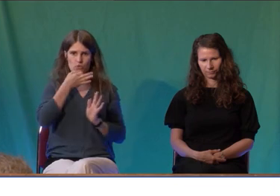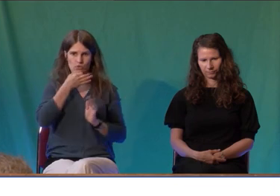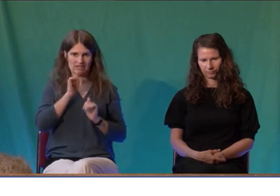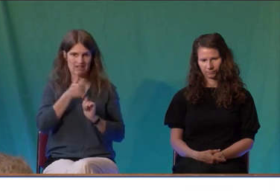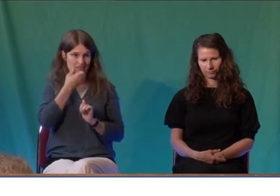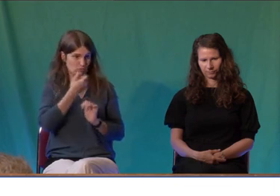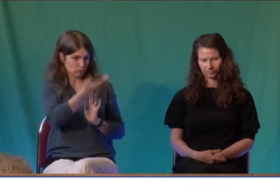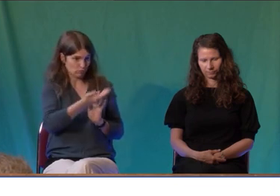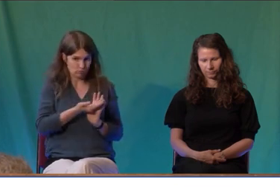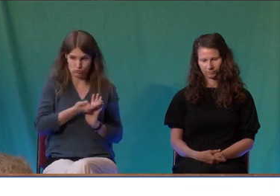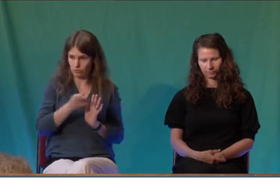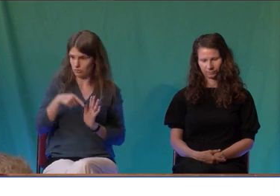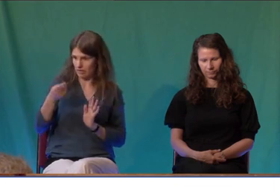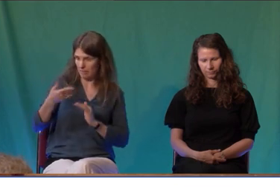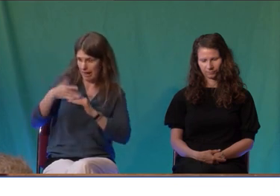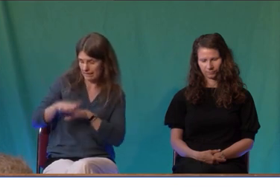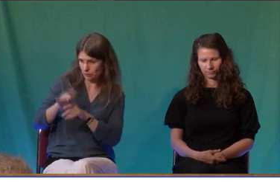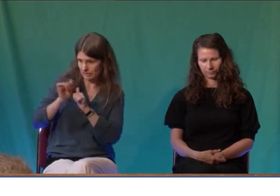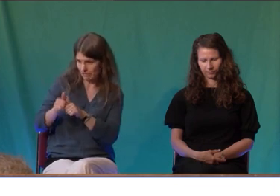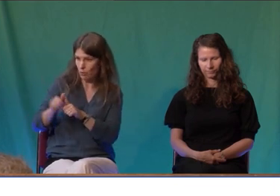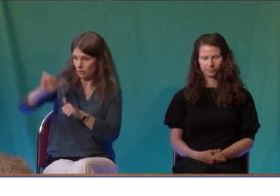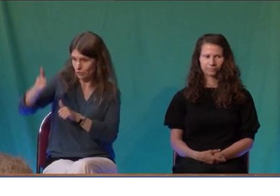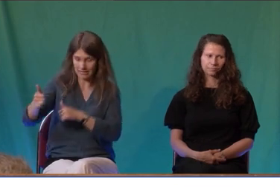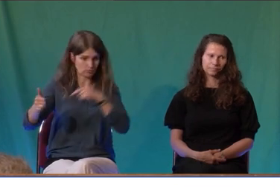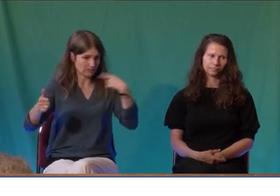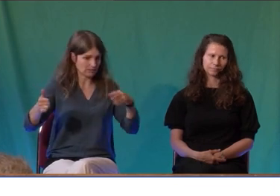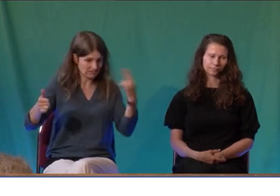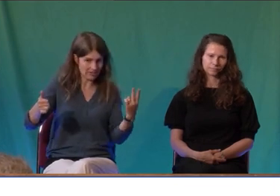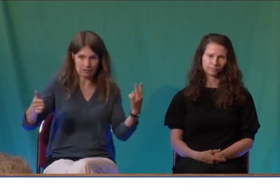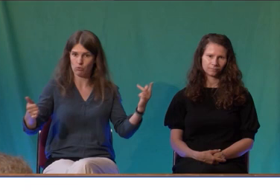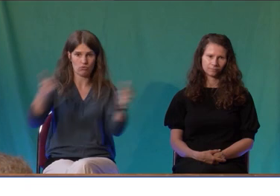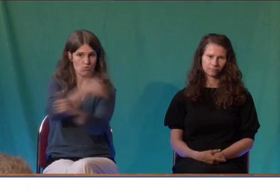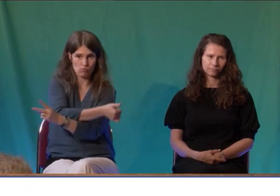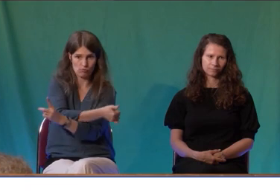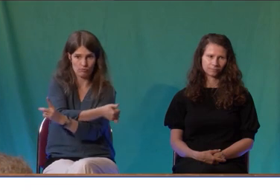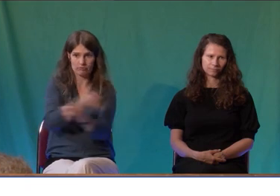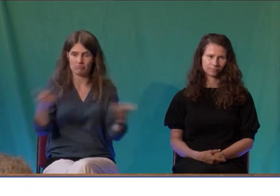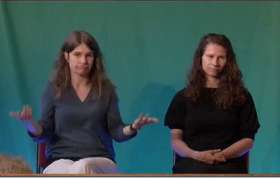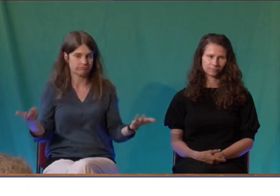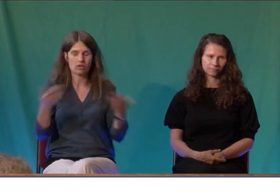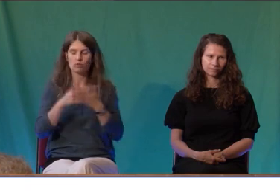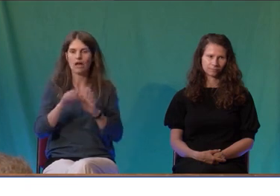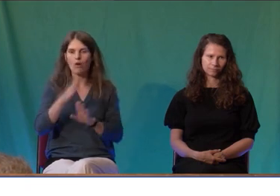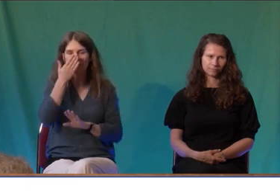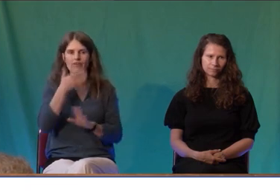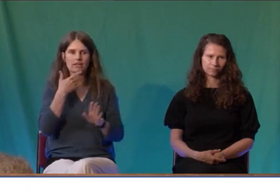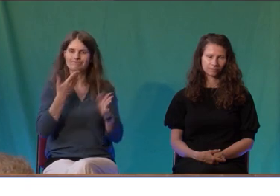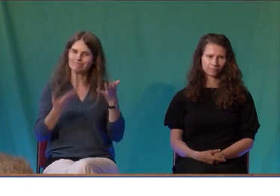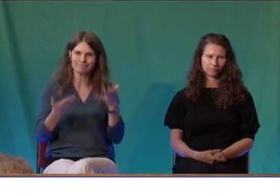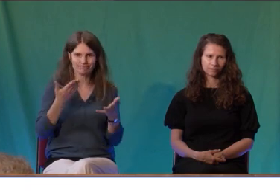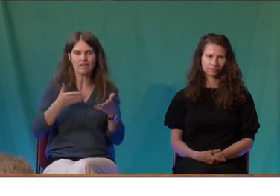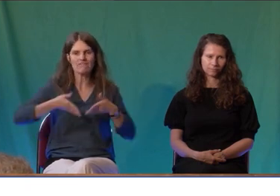will und dann hinterher Eingliederungshilfe oder umgekehrt haben festgestellt dass es eben sehr viele oder sehr unterschiedliche